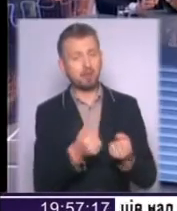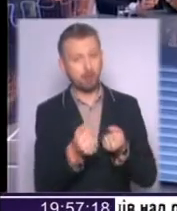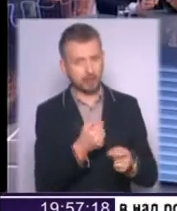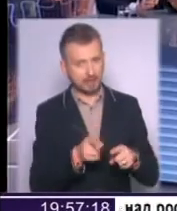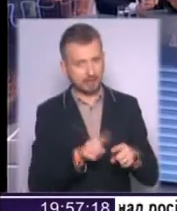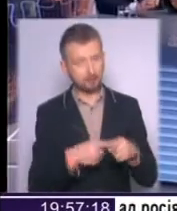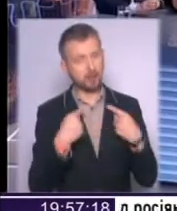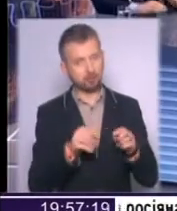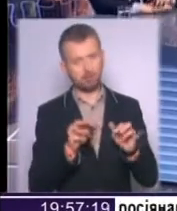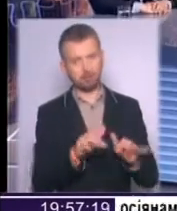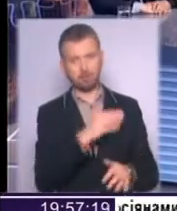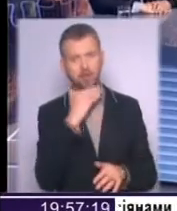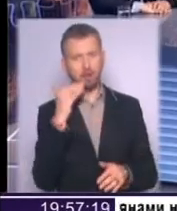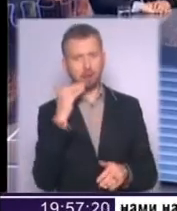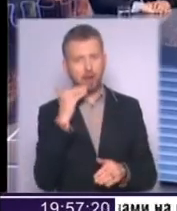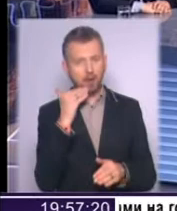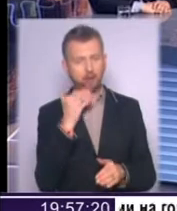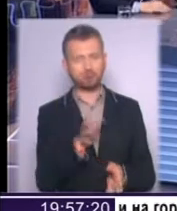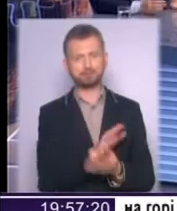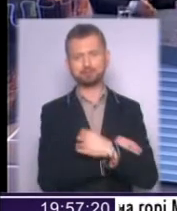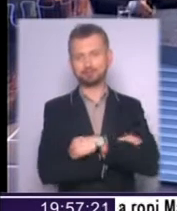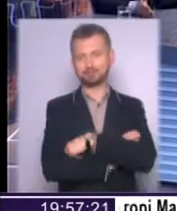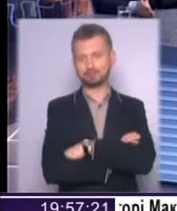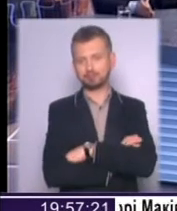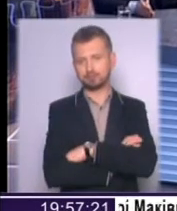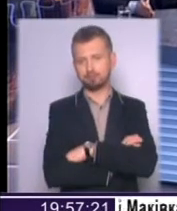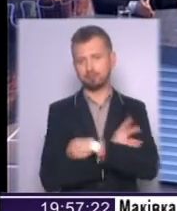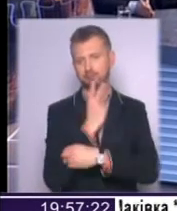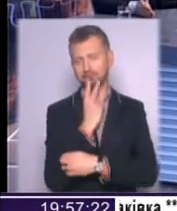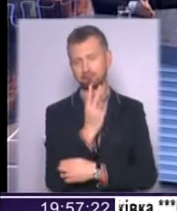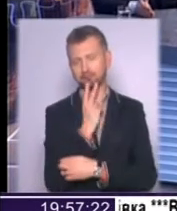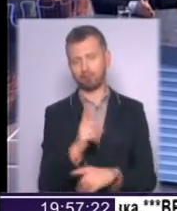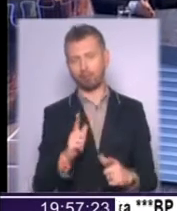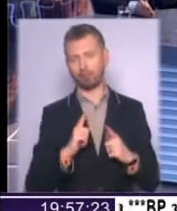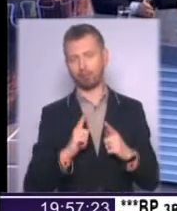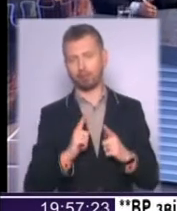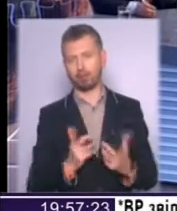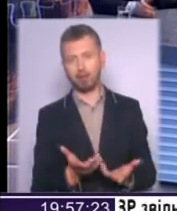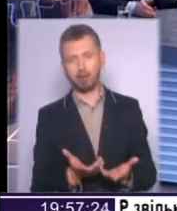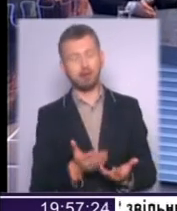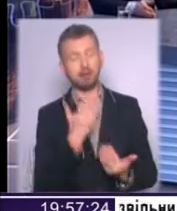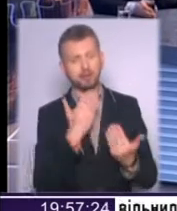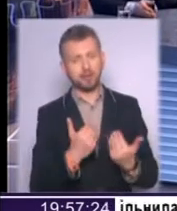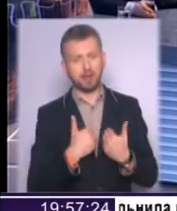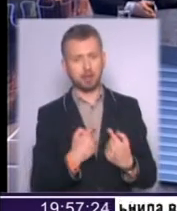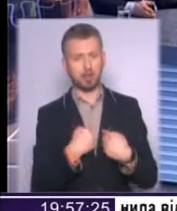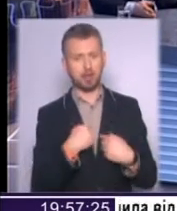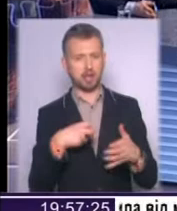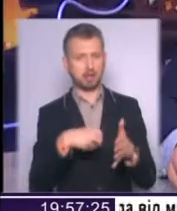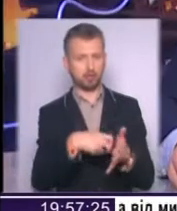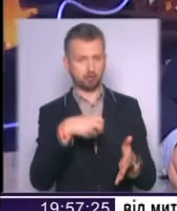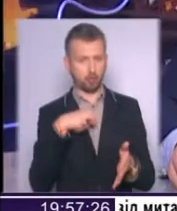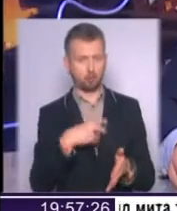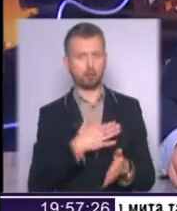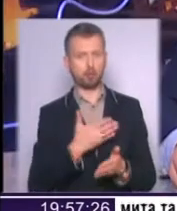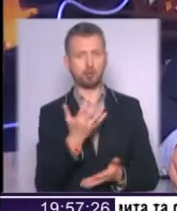справа. Бо багато склали лапки і просто дивляться, як же буде далі ситуація протікати. Тому звертайтесь до мене листом на мою